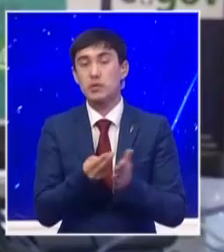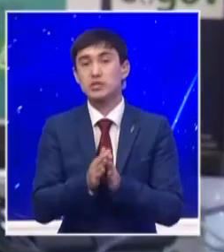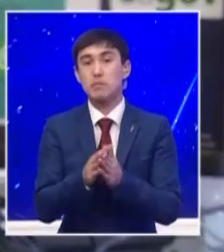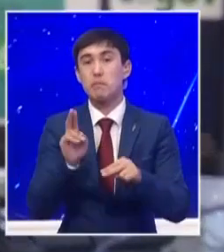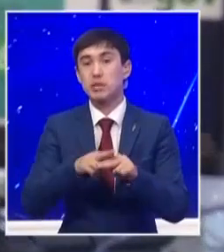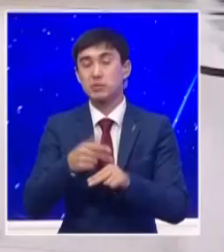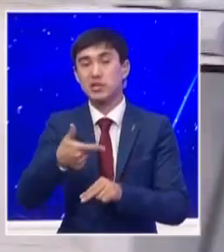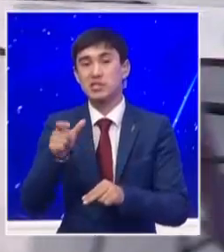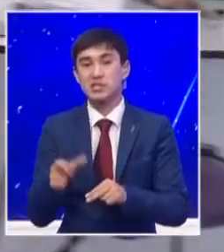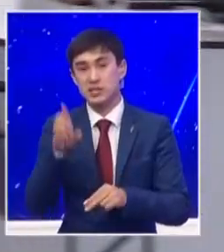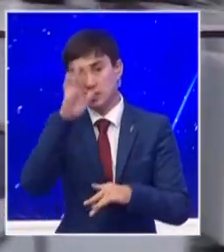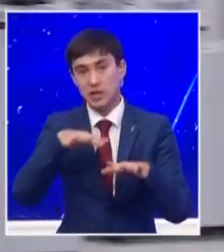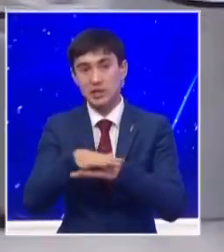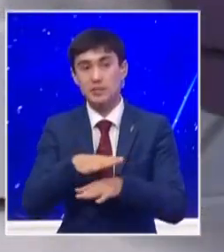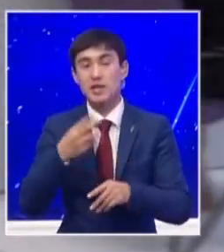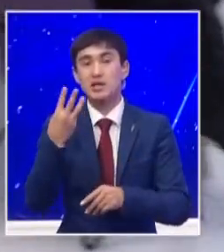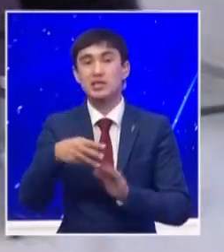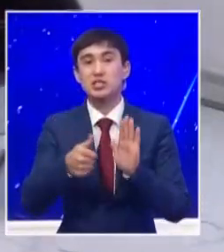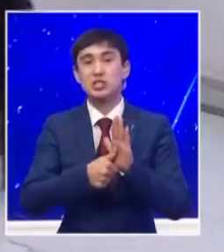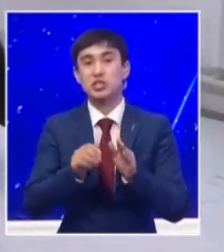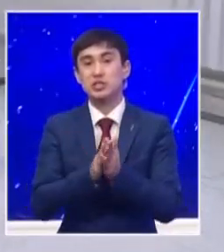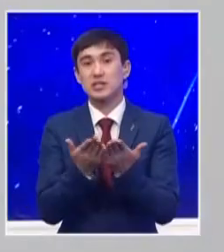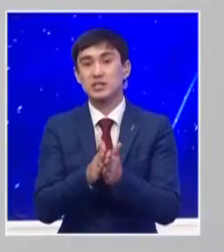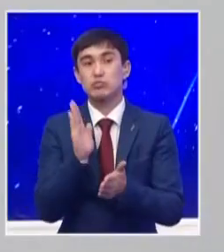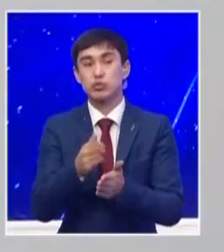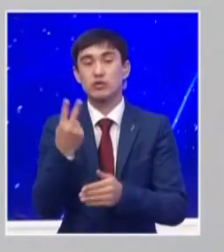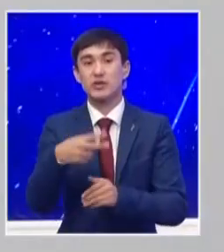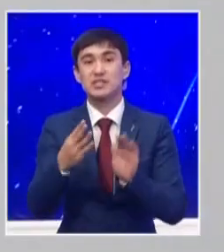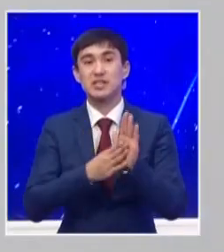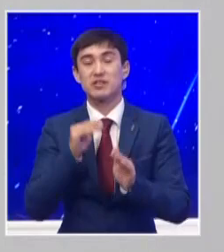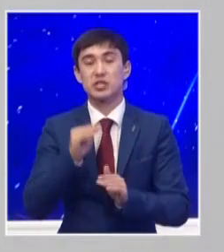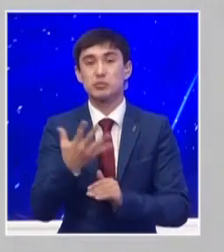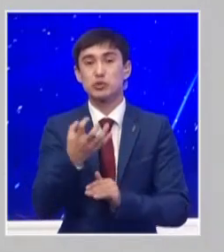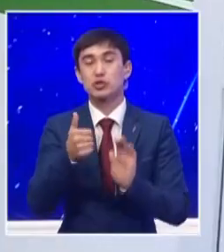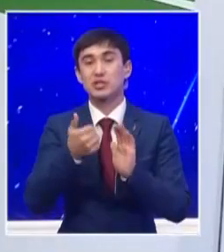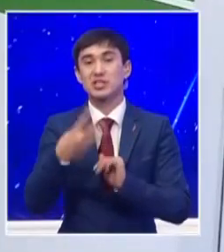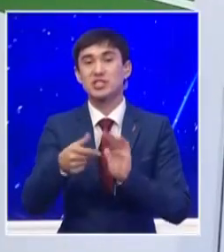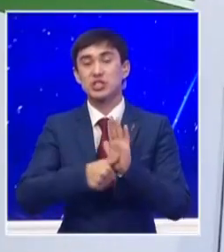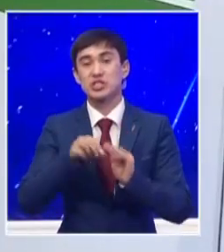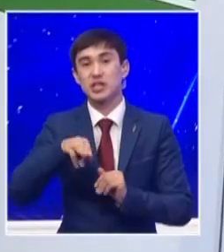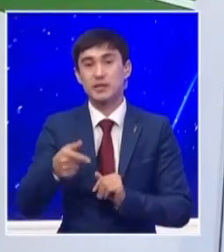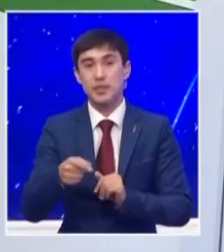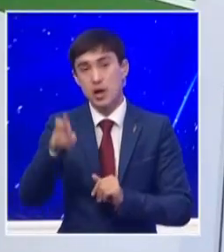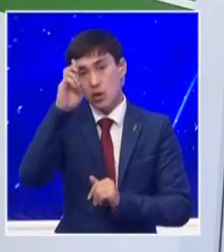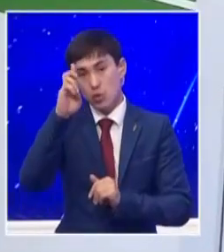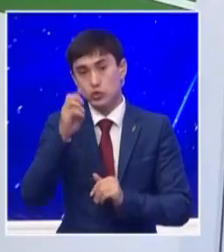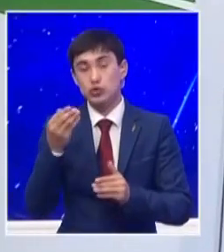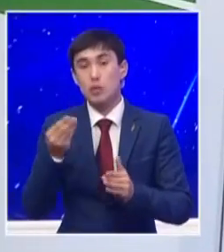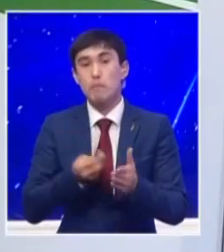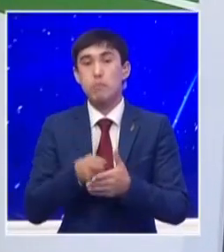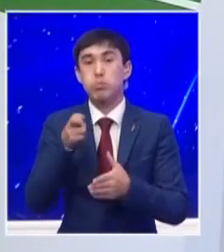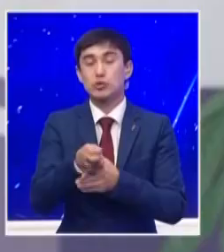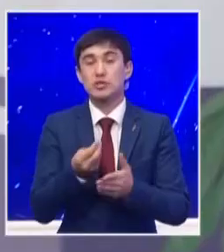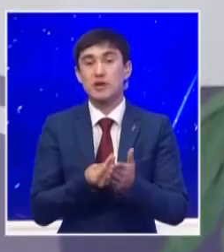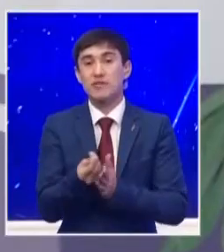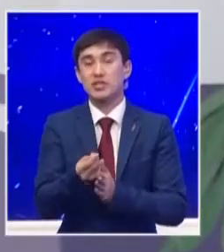гражданина страны объёмом 36 страниц составит 2953 тенге тогда как государственная пошлина за